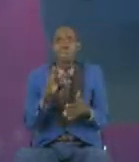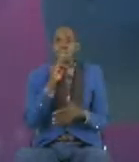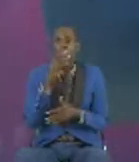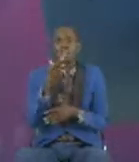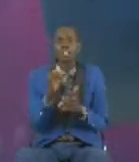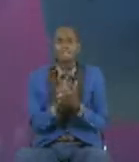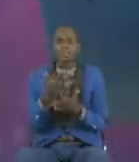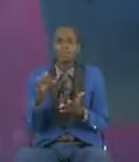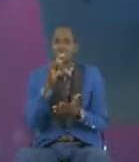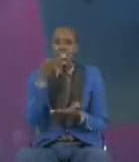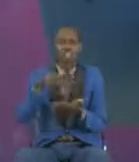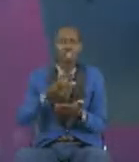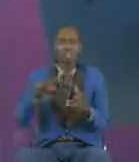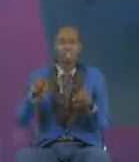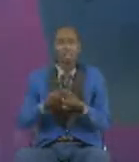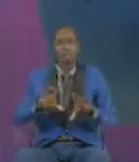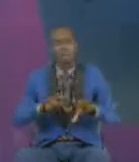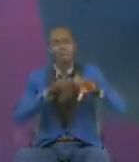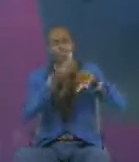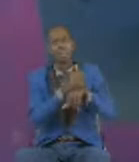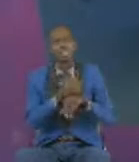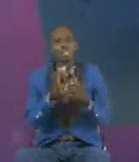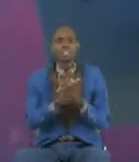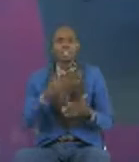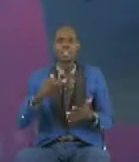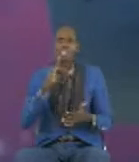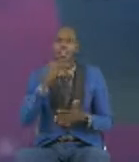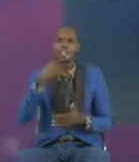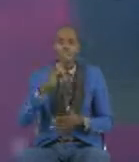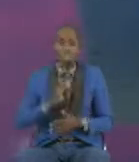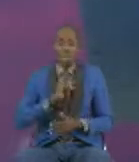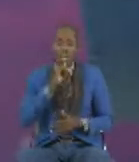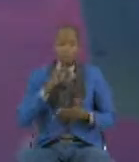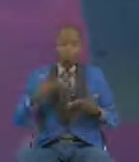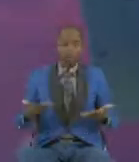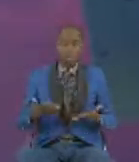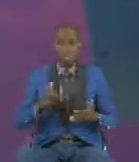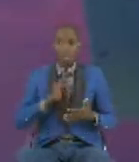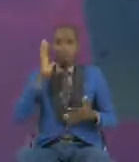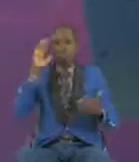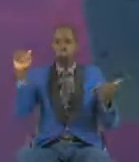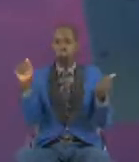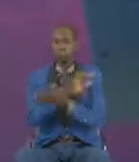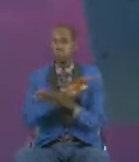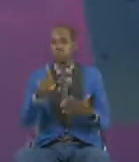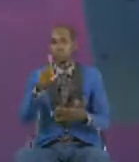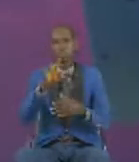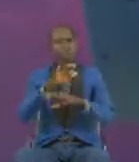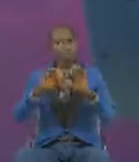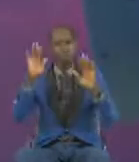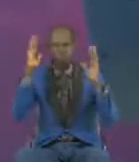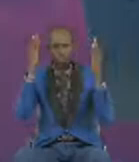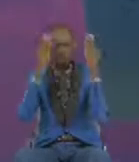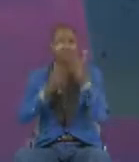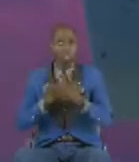ces choses sont comme une montagne là-bas. Et ces choses disent, je suis là, je vais te détruire, ne t'en fais pas. Le